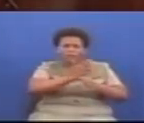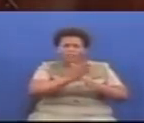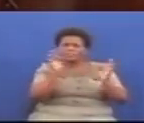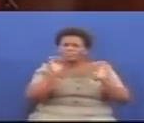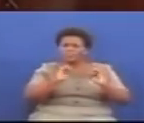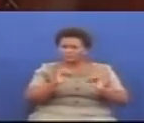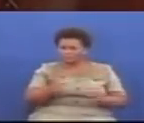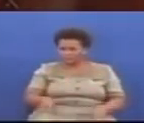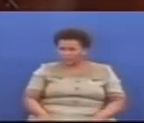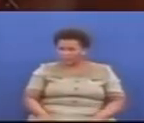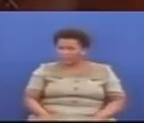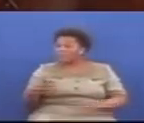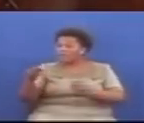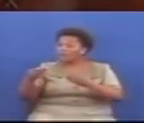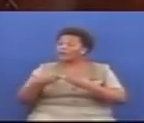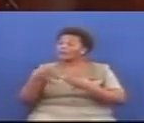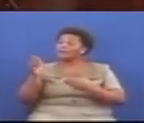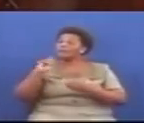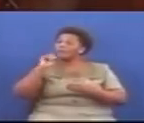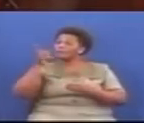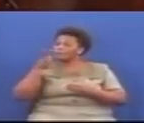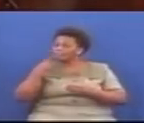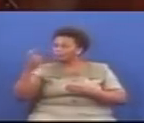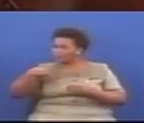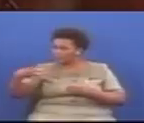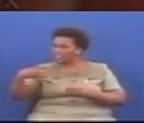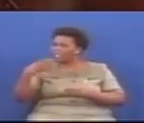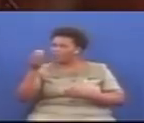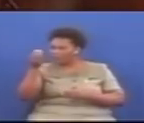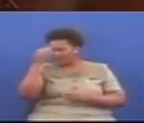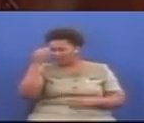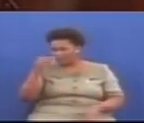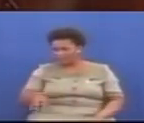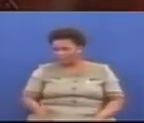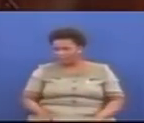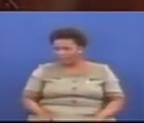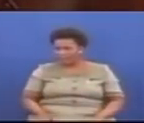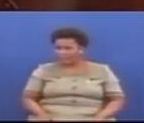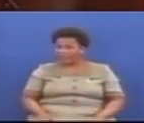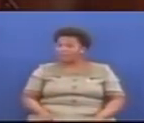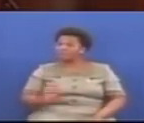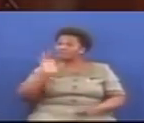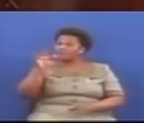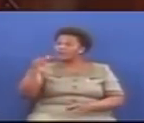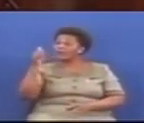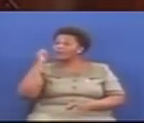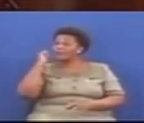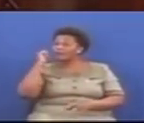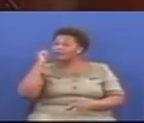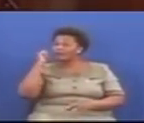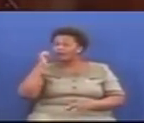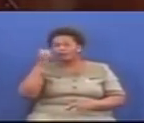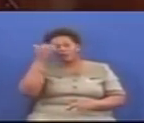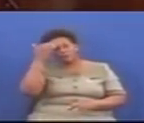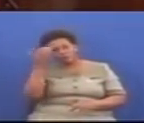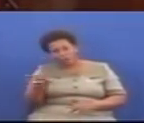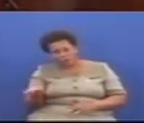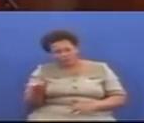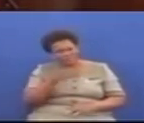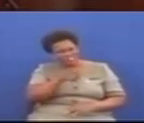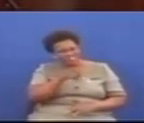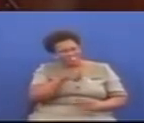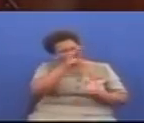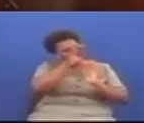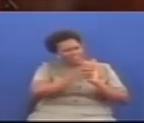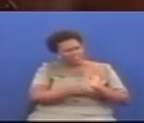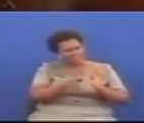Na ilijibiwa na Wizara ya Elimu. Mpaka mwaka jana ilikuwa haijulikani kama chuo hiki ni cha Wizara ya Elimu, kiko chini ya